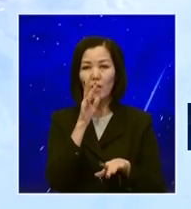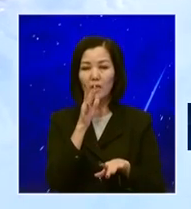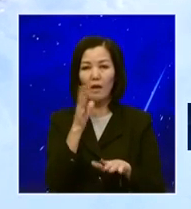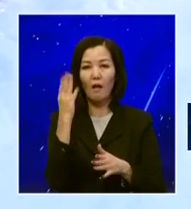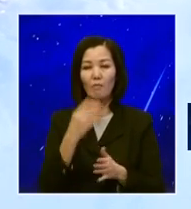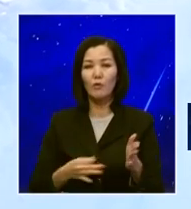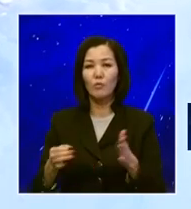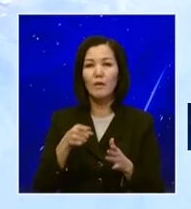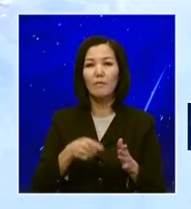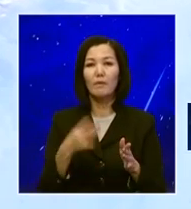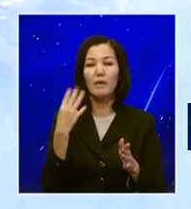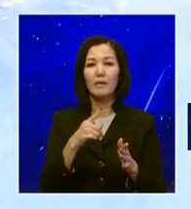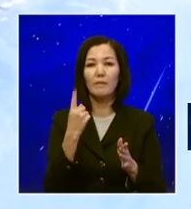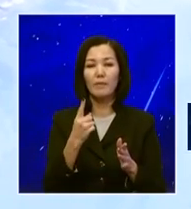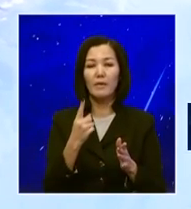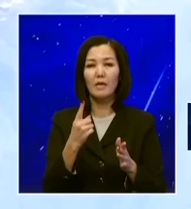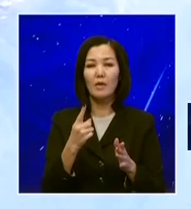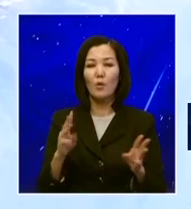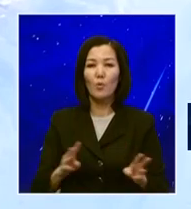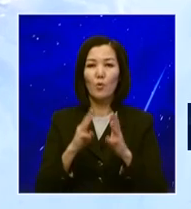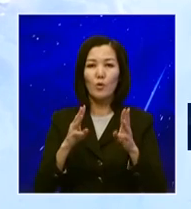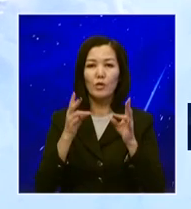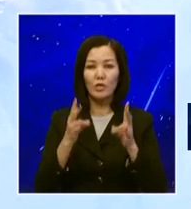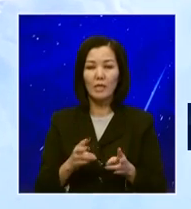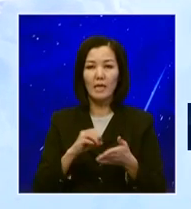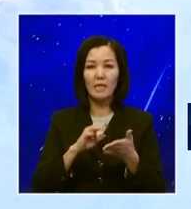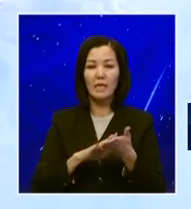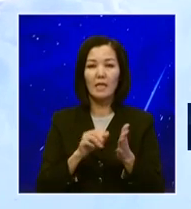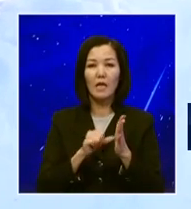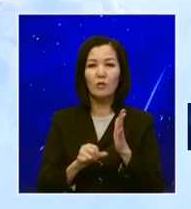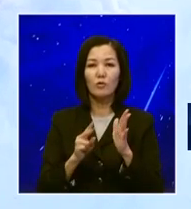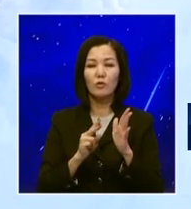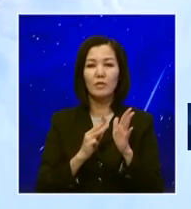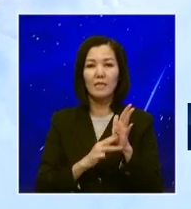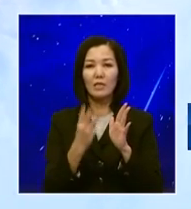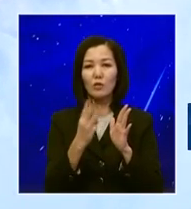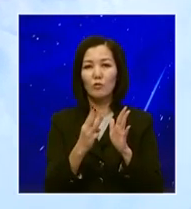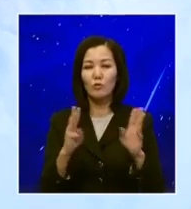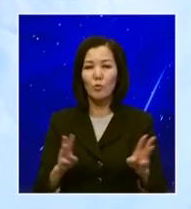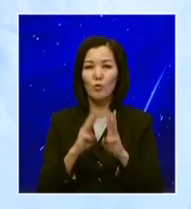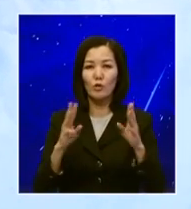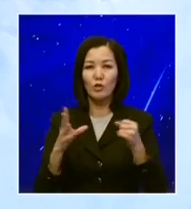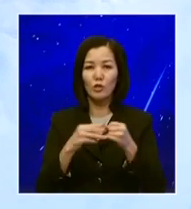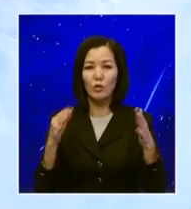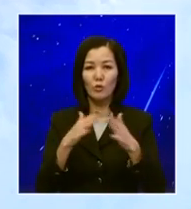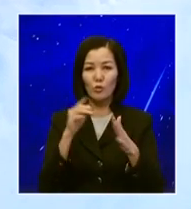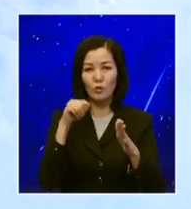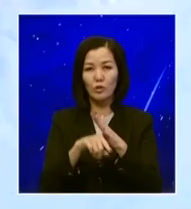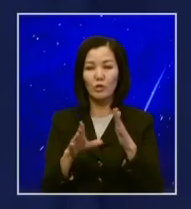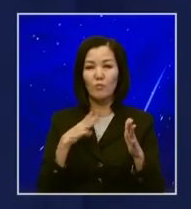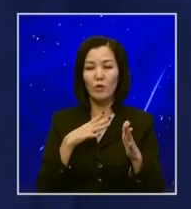аумағында 1041 өрт жағдайы тіркелді. Соның 683 өрті азаматтардың тұрғын секторында орын